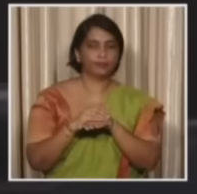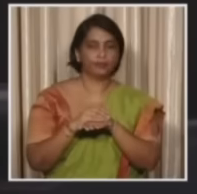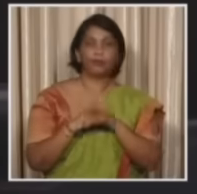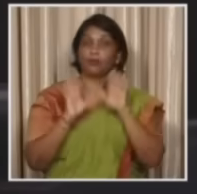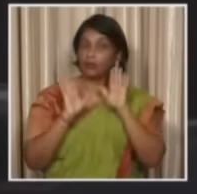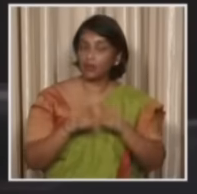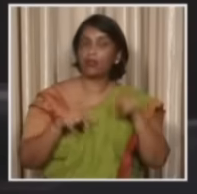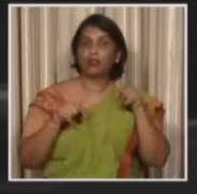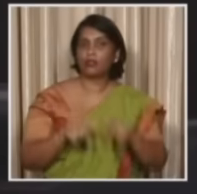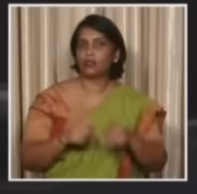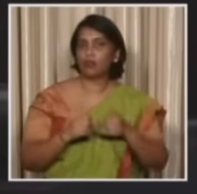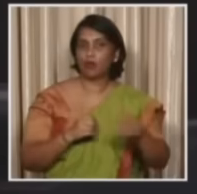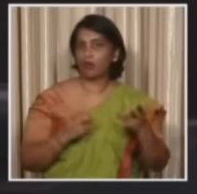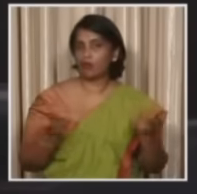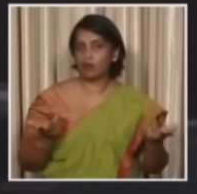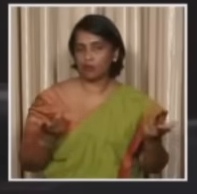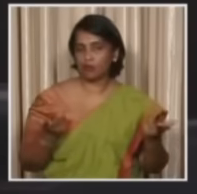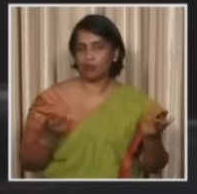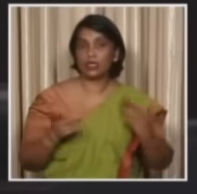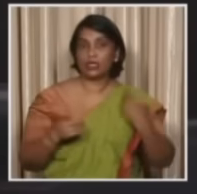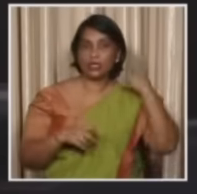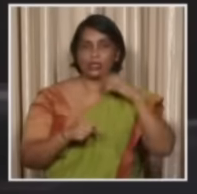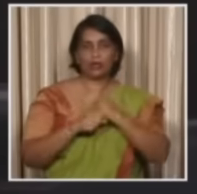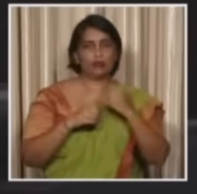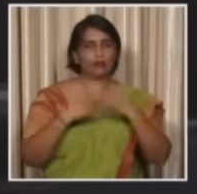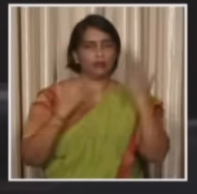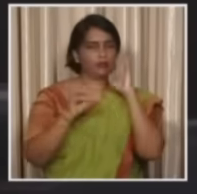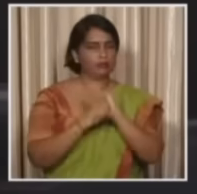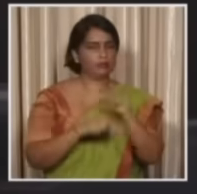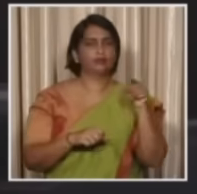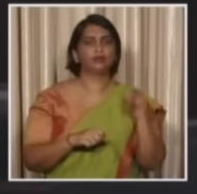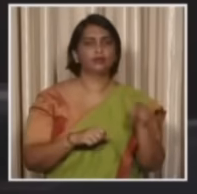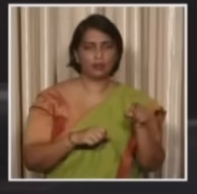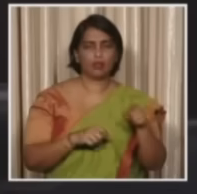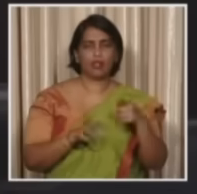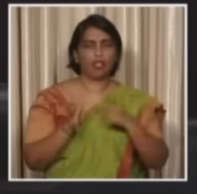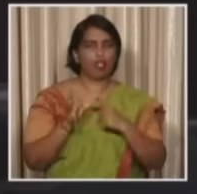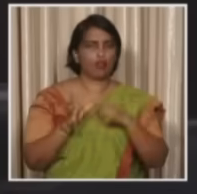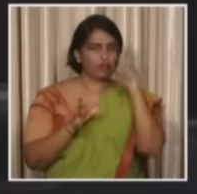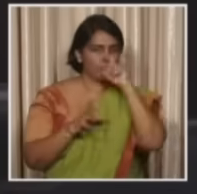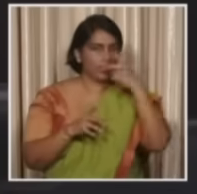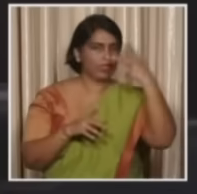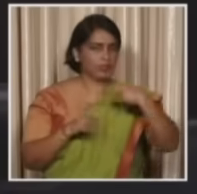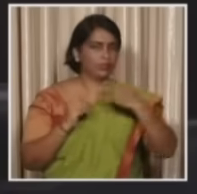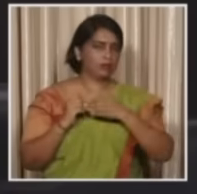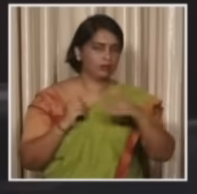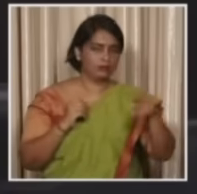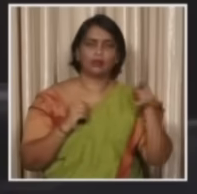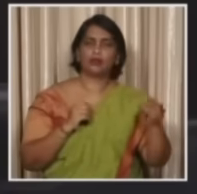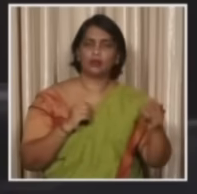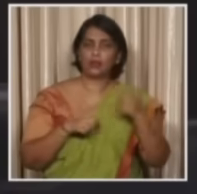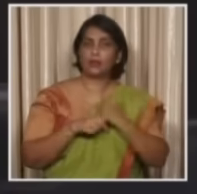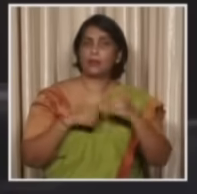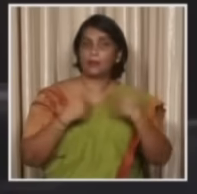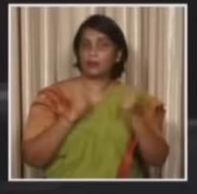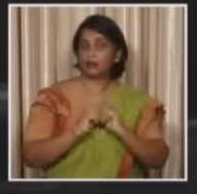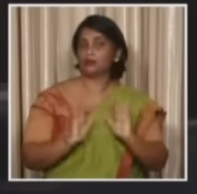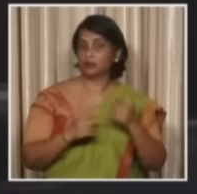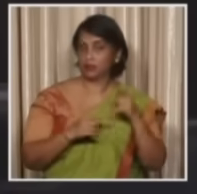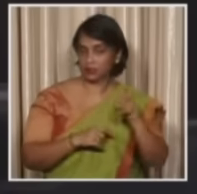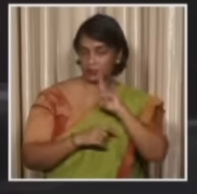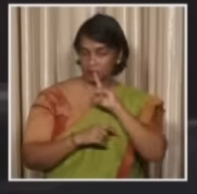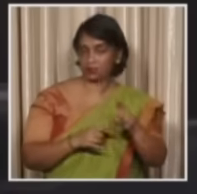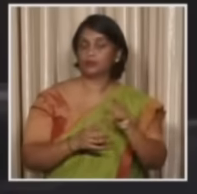නමුත් දැන් මොකද වෙලා තියෙන්නේ? ඊයේ ගැසට් එකක් නිකුත් කළා තියෙනවා. මේ අගෝස්තු මාසේ 2 ඉඳලා ඒ ගැසට් එක ක්‍රියාත්මක වෙනවා කියලා